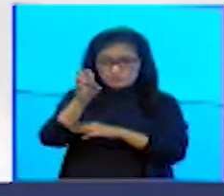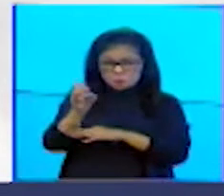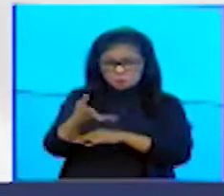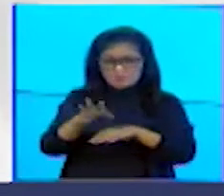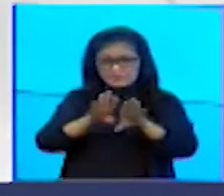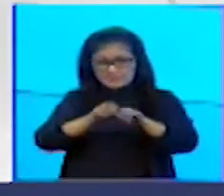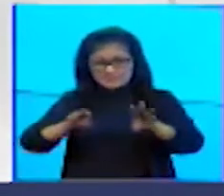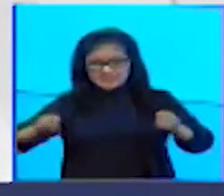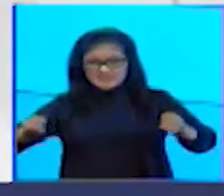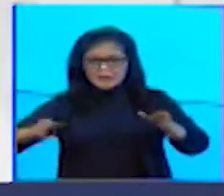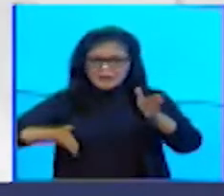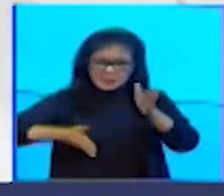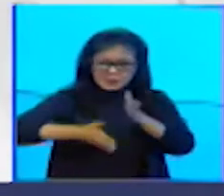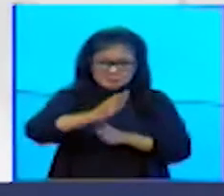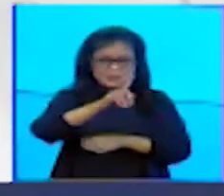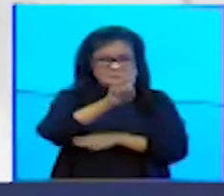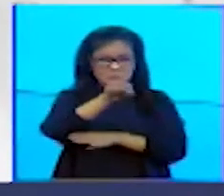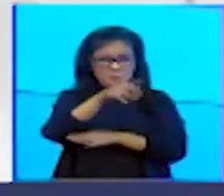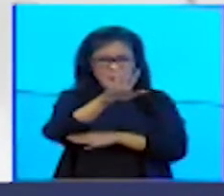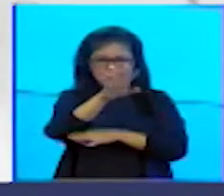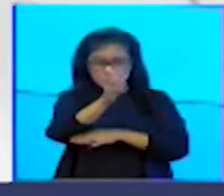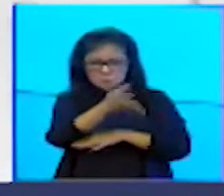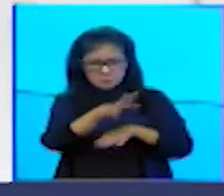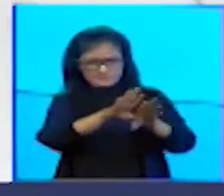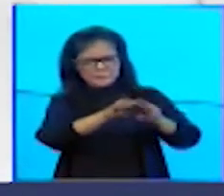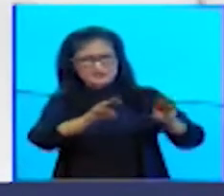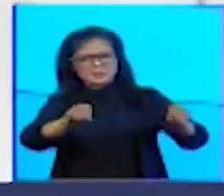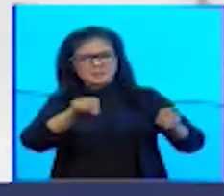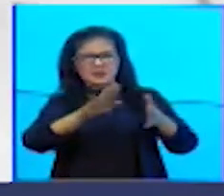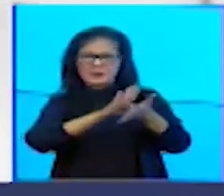juta tidak langsung. Dan ini memiliki